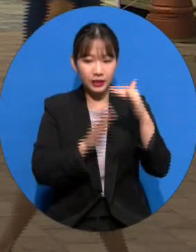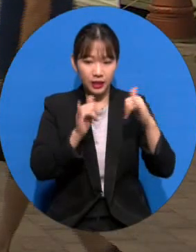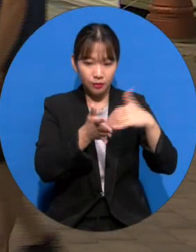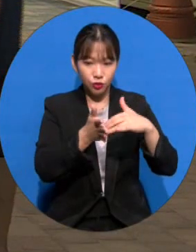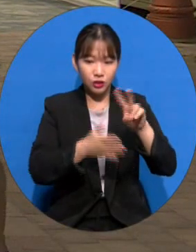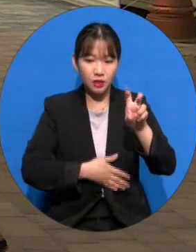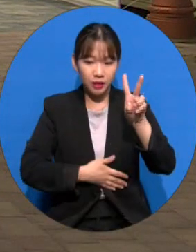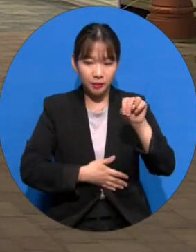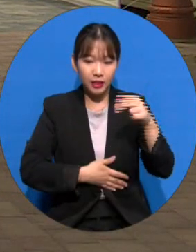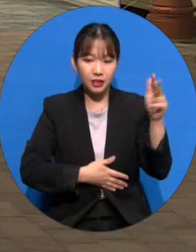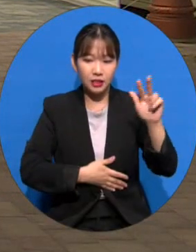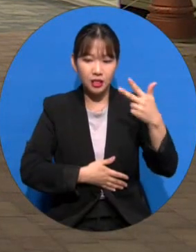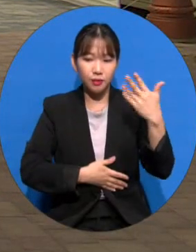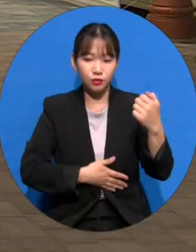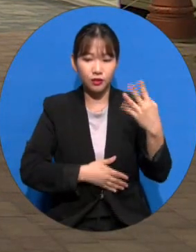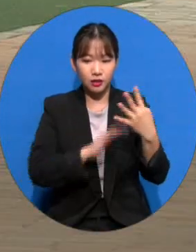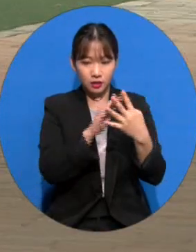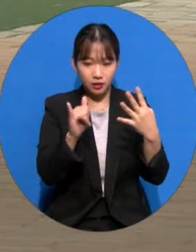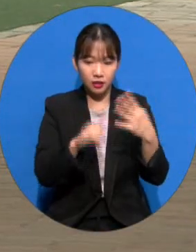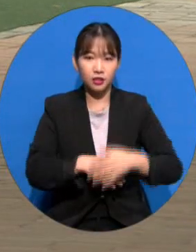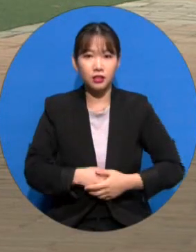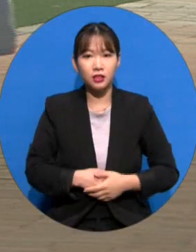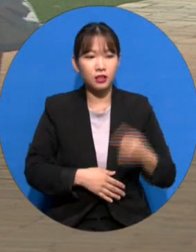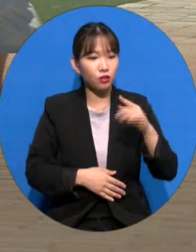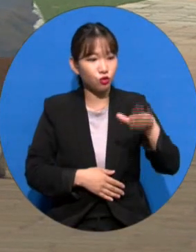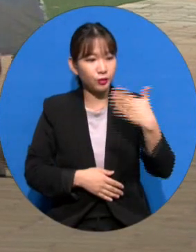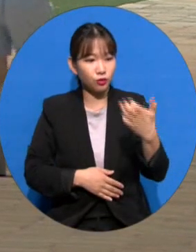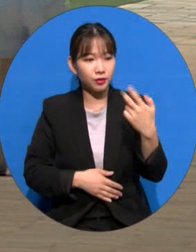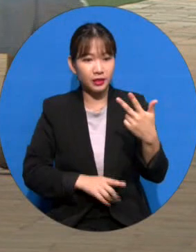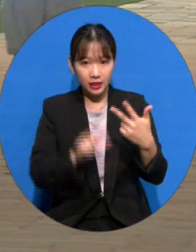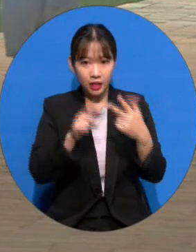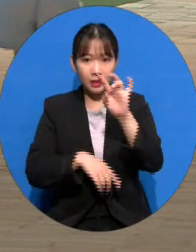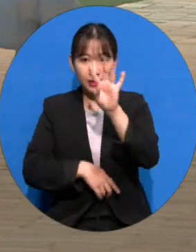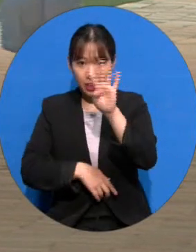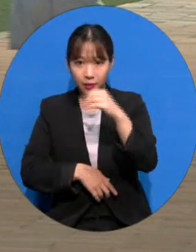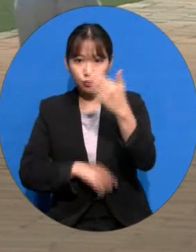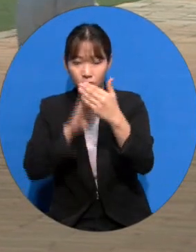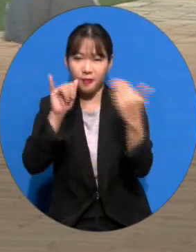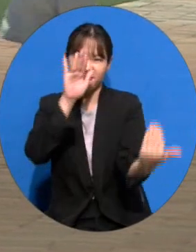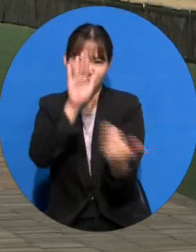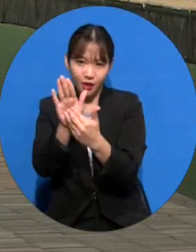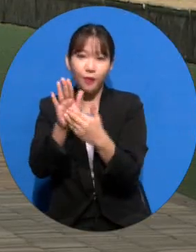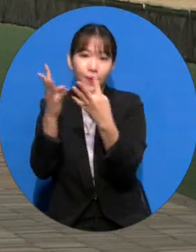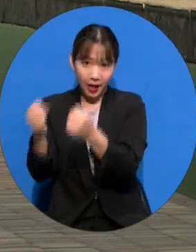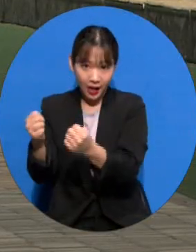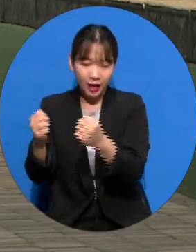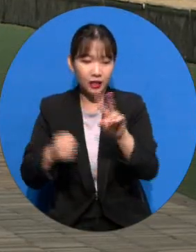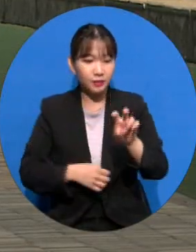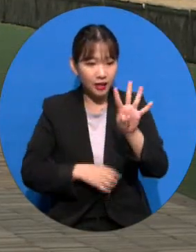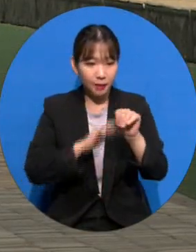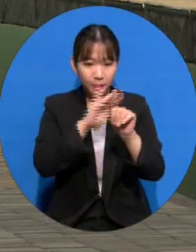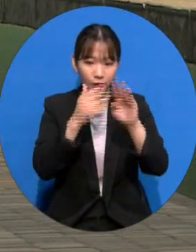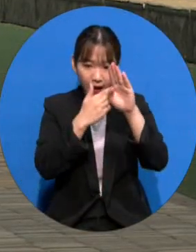인구는 22만 794명. 1997년 24만 9천 명을 정점으로